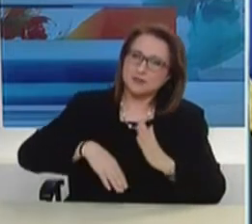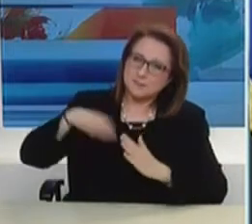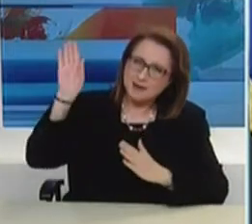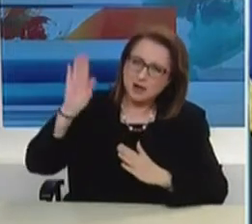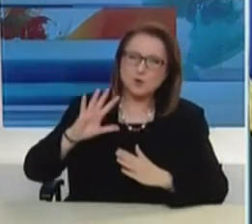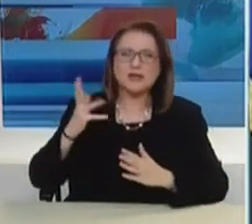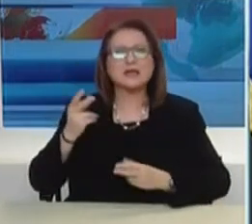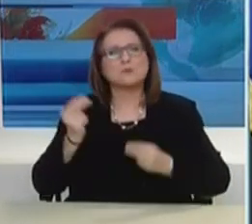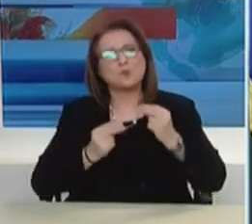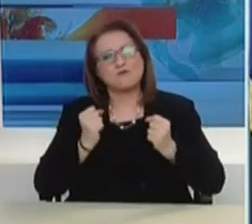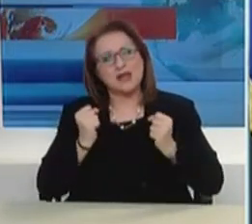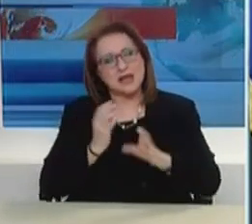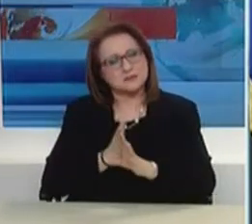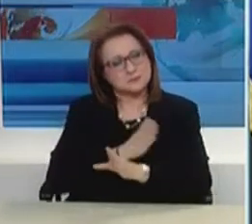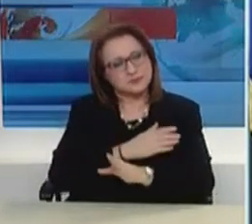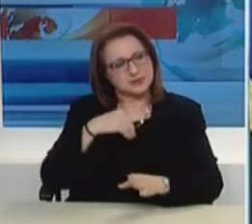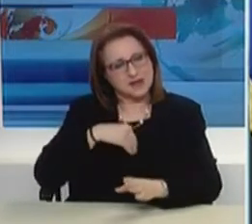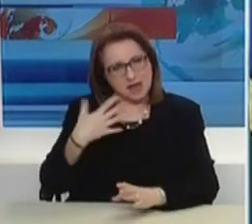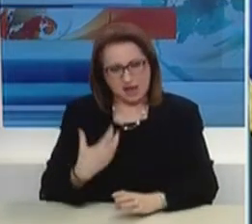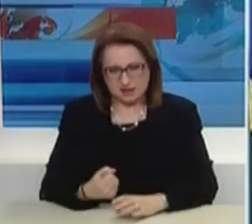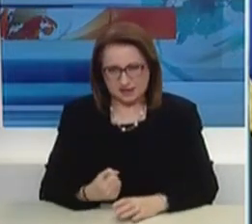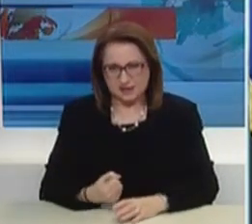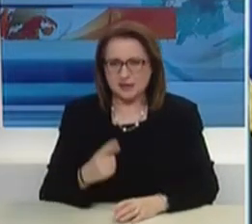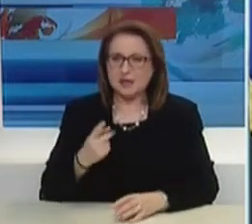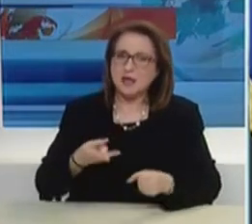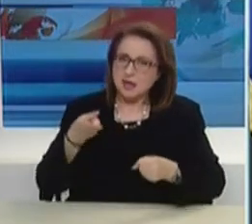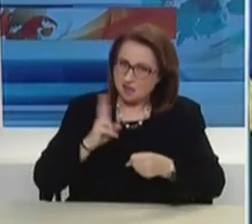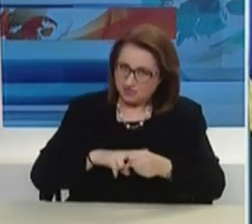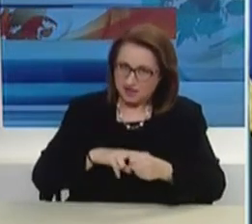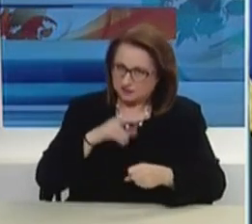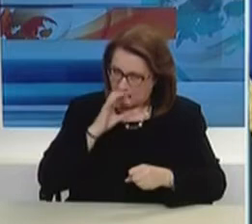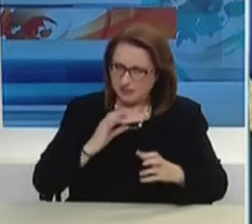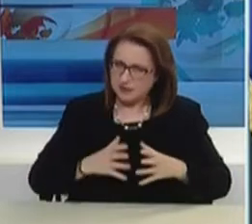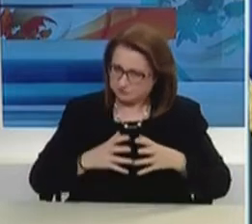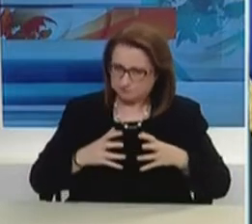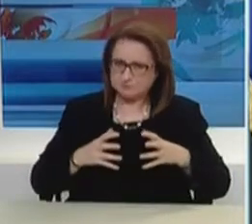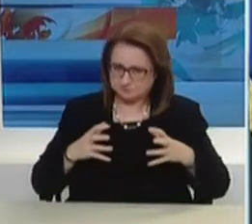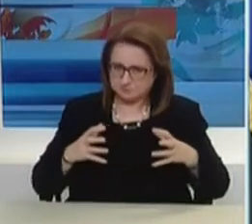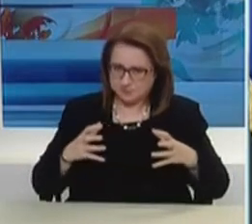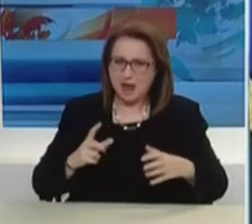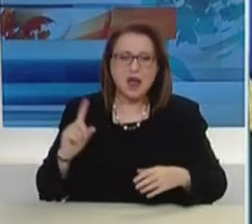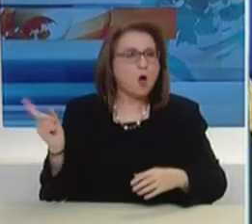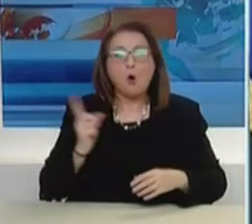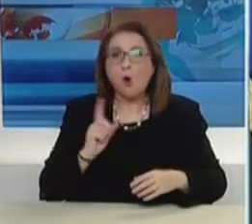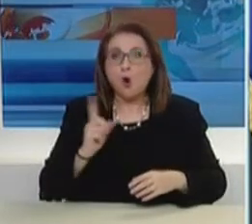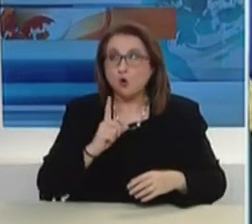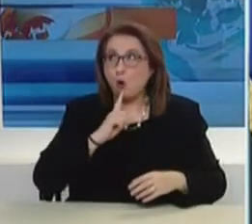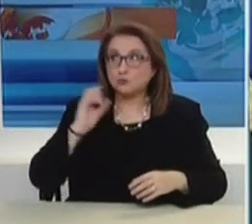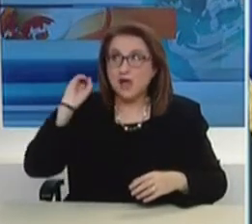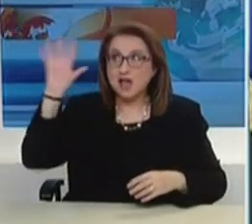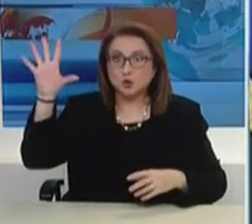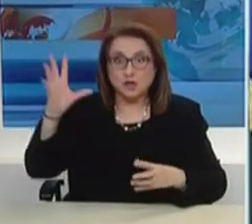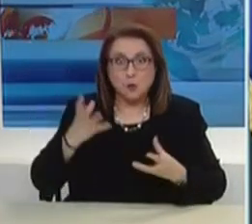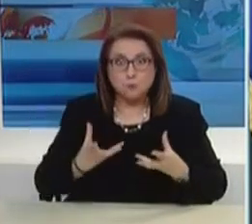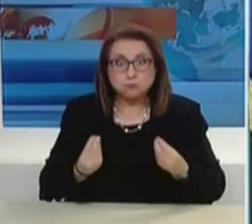Οι θάνατοι αυξάνονται, ευτυχώς όχι σε αντίστοιχα ποσοστά και τάσεις με αυτές που βλέπουμε στο εξωτερικό,